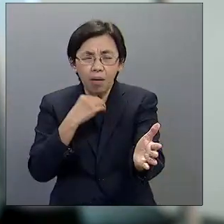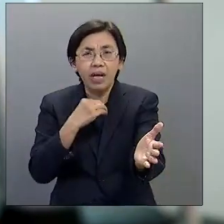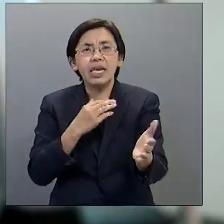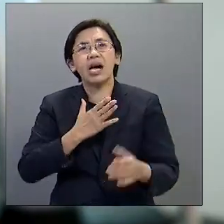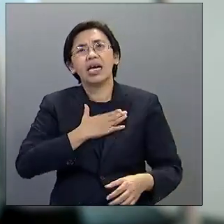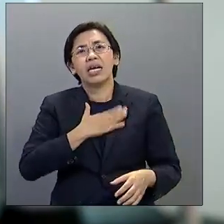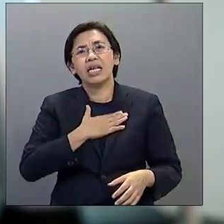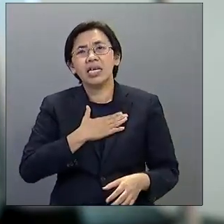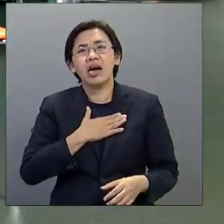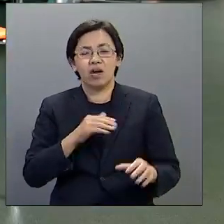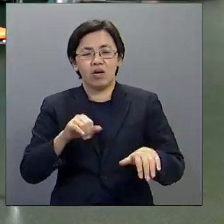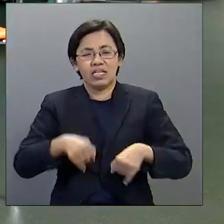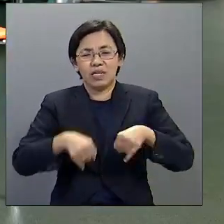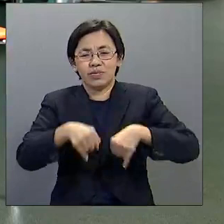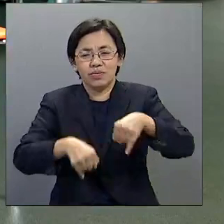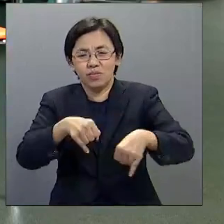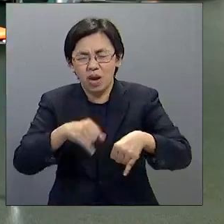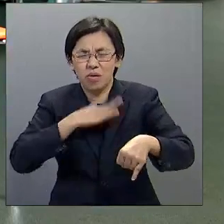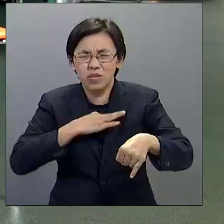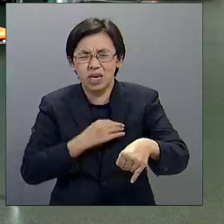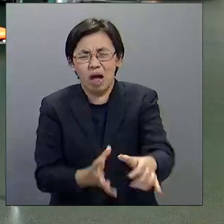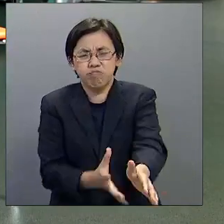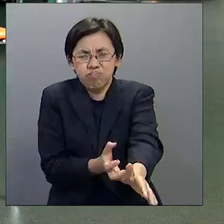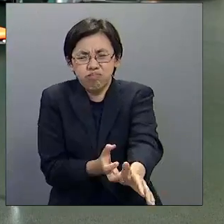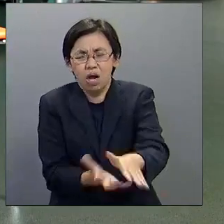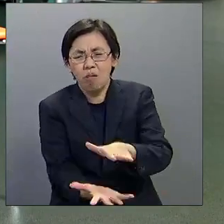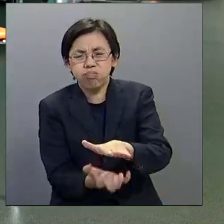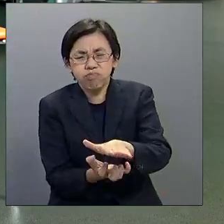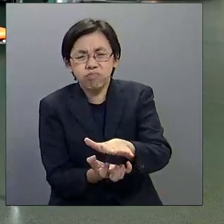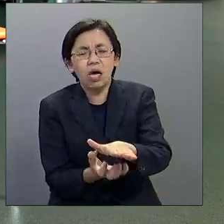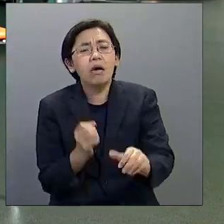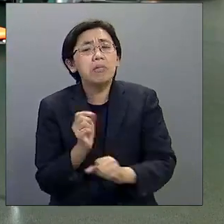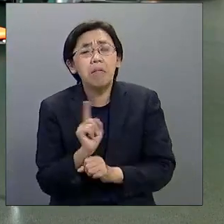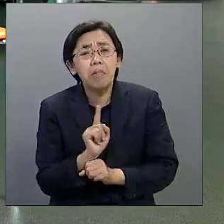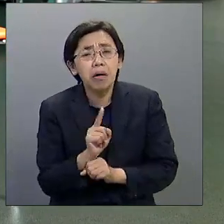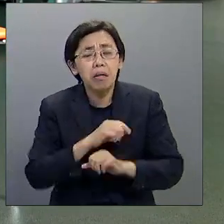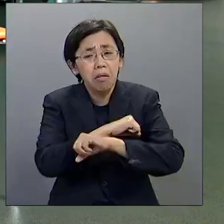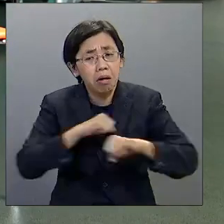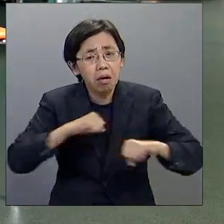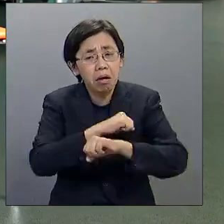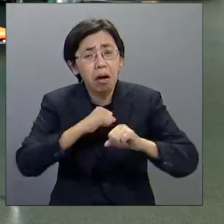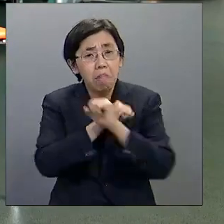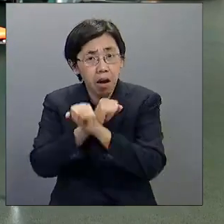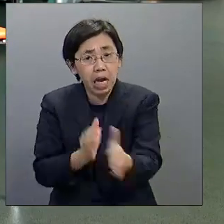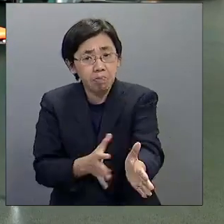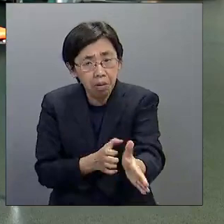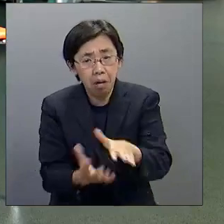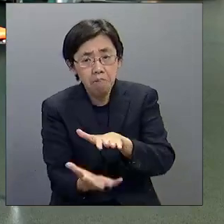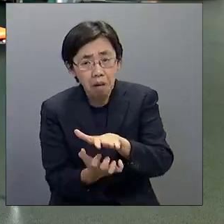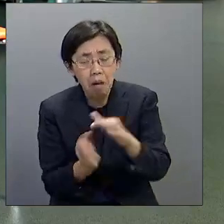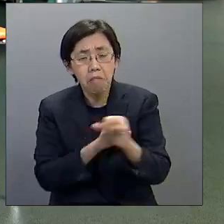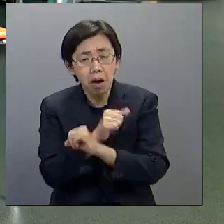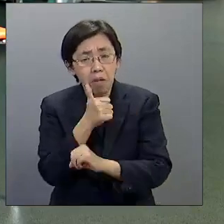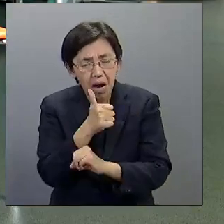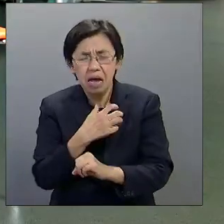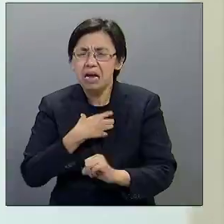ะชอบเป็นเวลาใส่ส้นสูงนานๆเราจะมีวิธีเขาเรียกออกกำลังกายยังไงบ้างเพื่อป้องกันไม่ให้มันเป็นบ่อยหรือว่าแบบอยากให้มันห